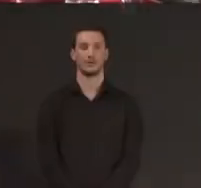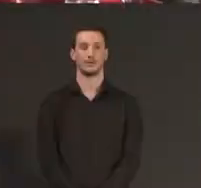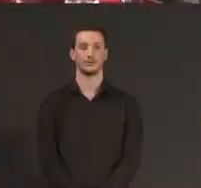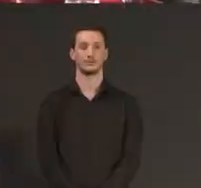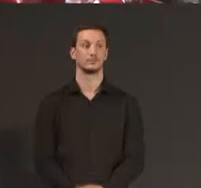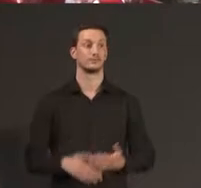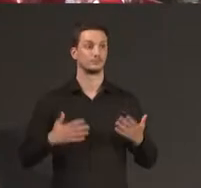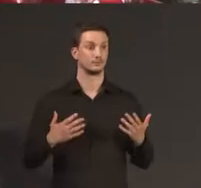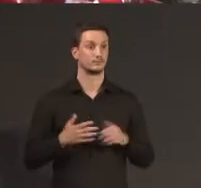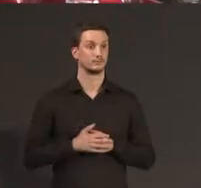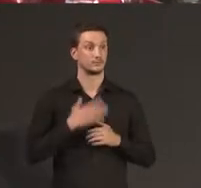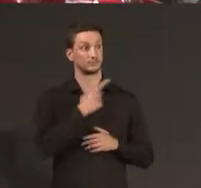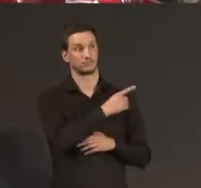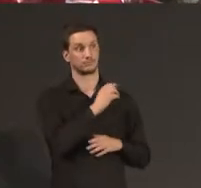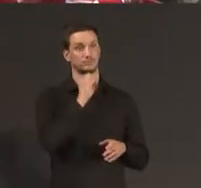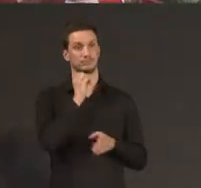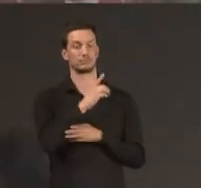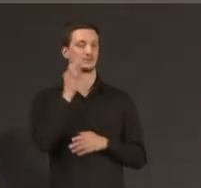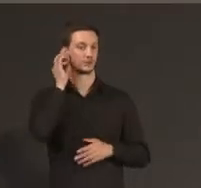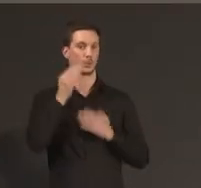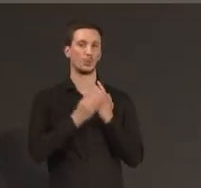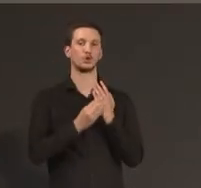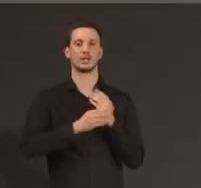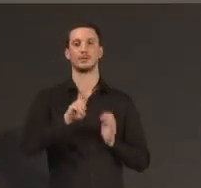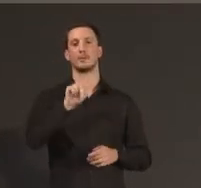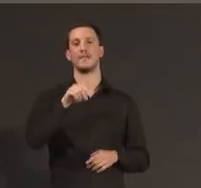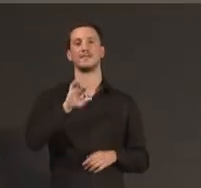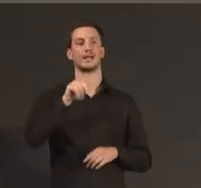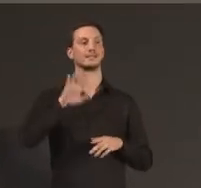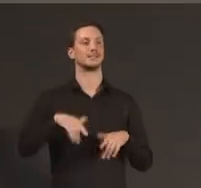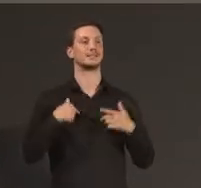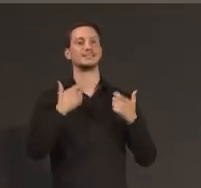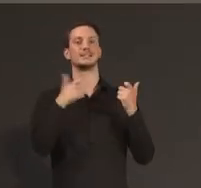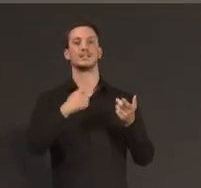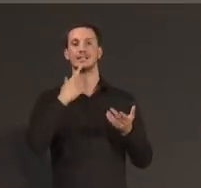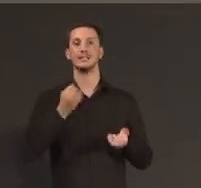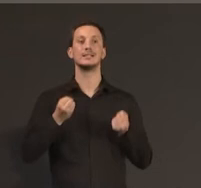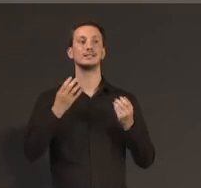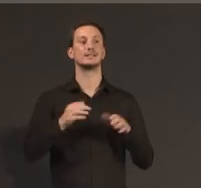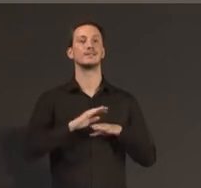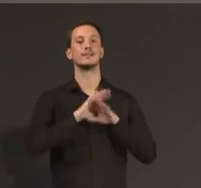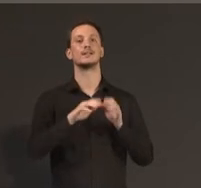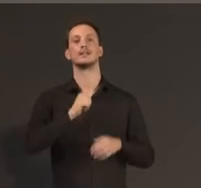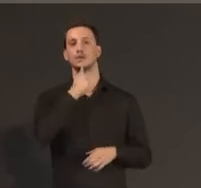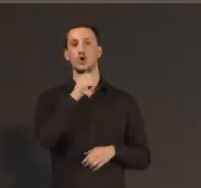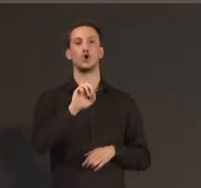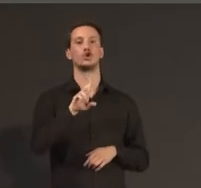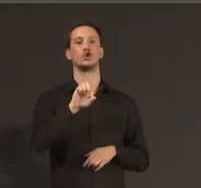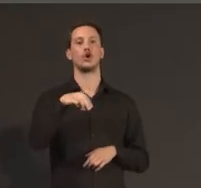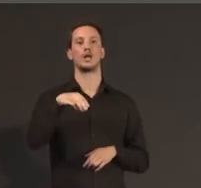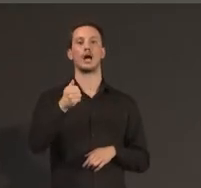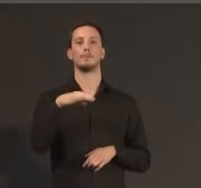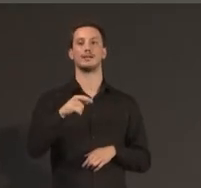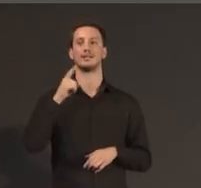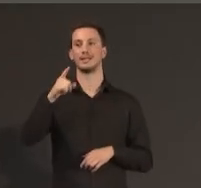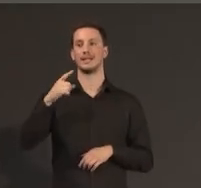I després de les paraules de Montserrat Vendrell, acabem la secció de discursos amb Oriol Amat, rector